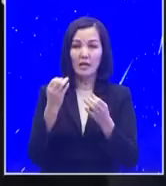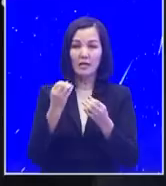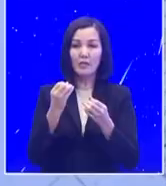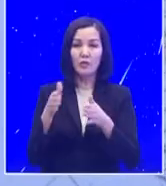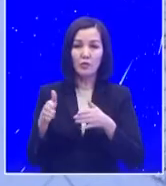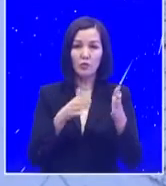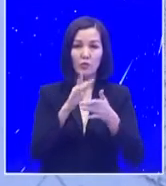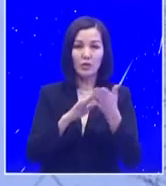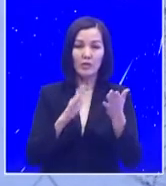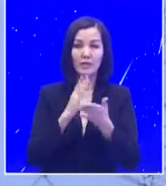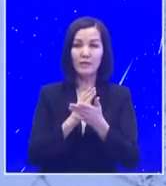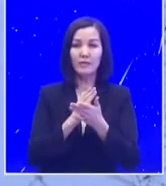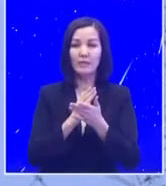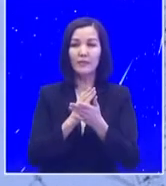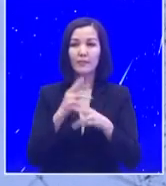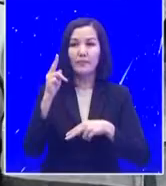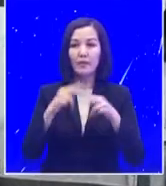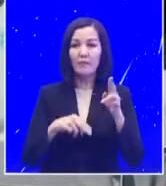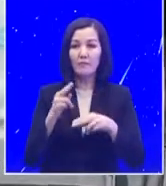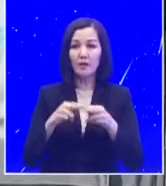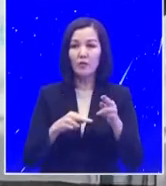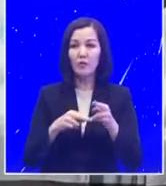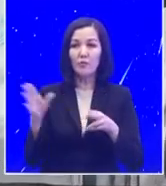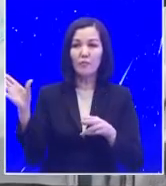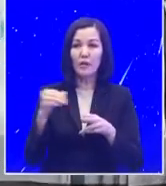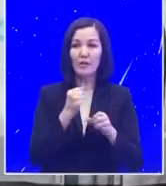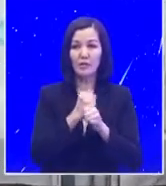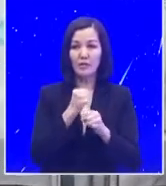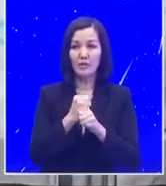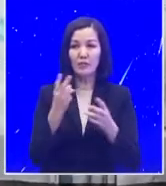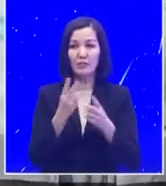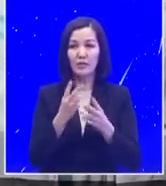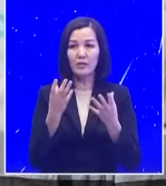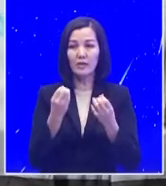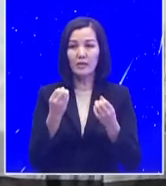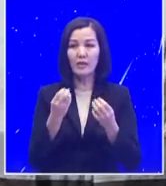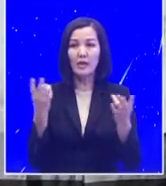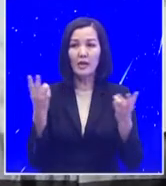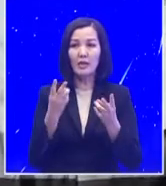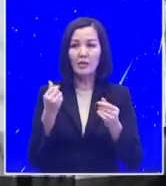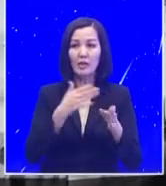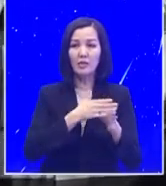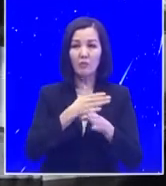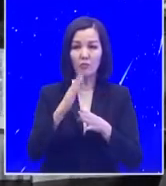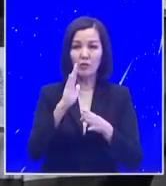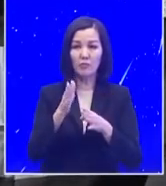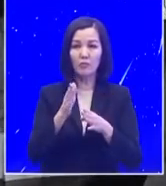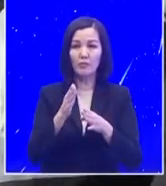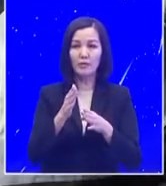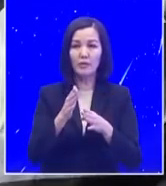жалғастырамыз. Инфрақұрылым солардың жол нелерін бәрін жасаватырмыз. Тағы керекті ақшаларды береміз.